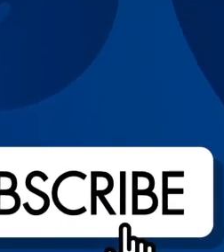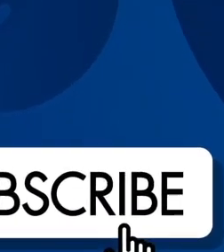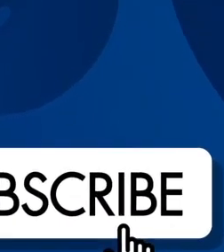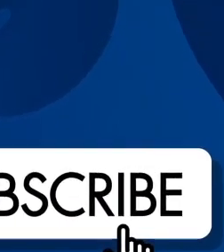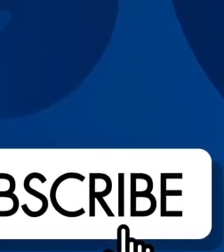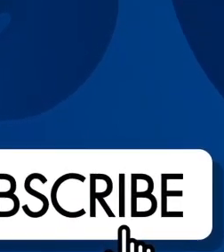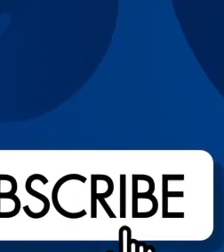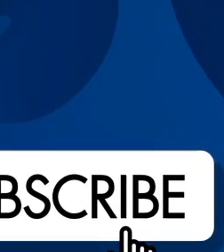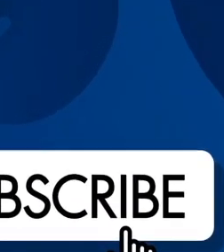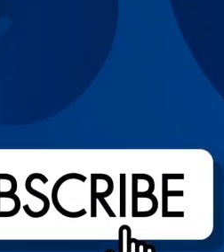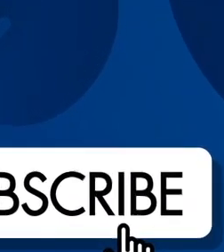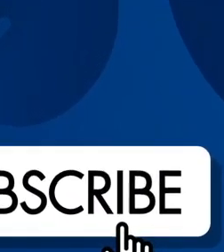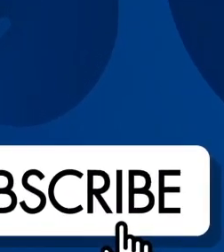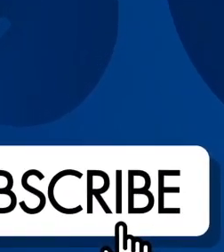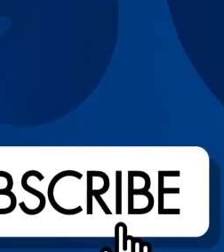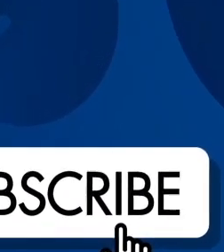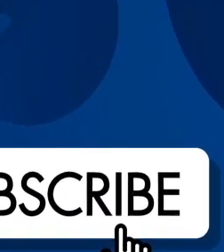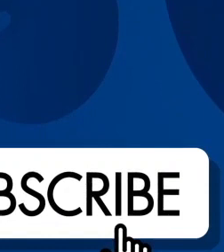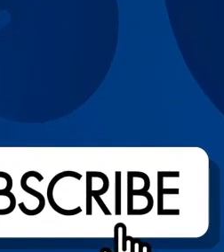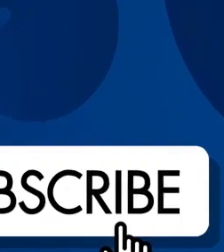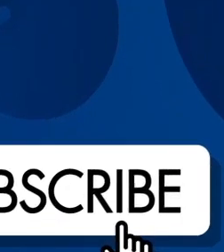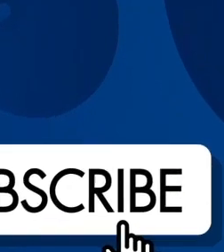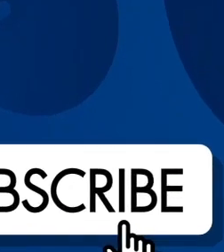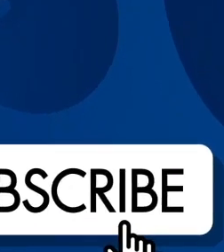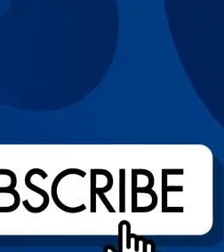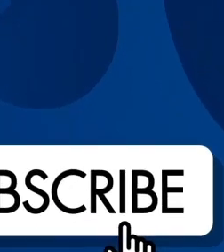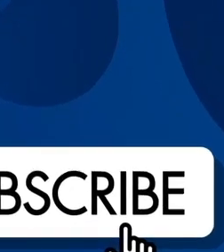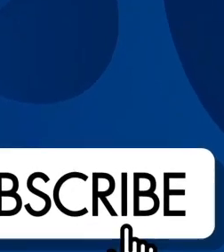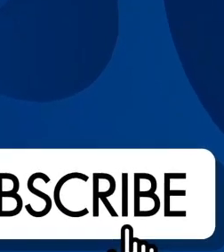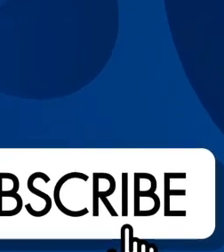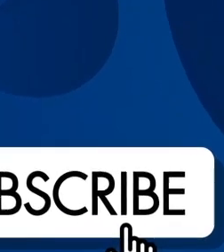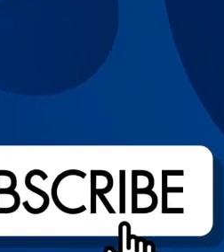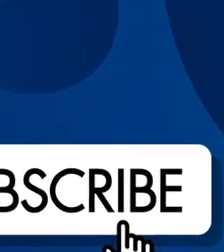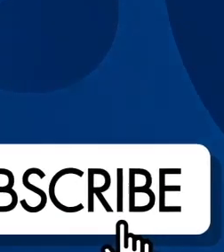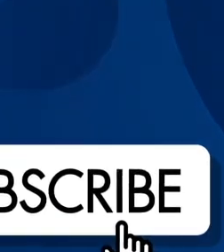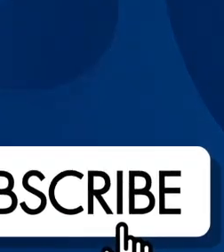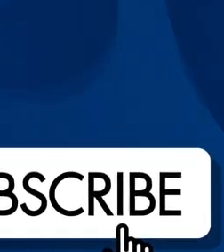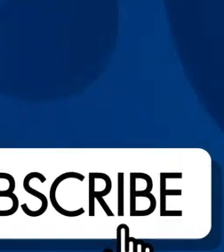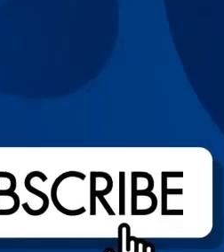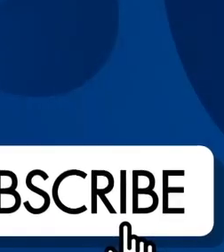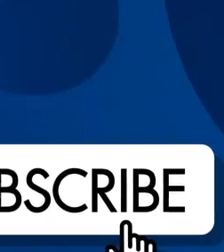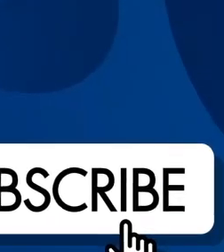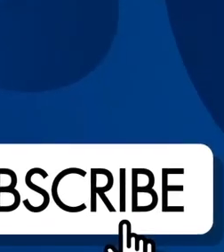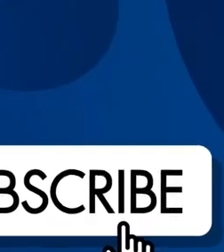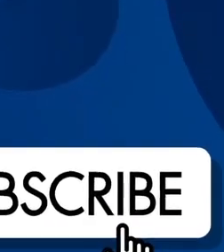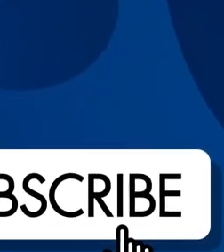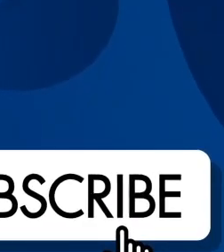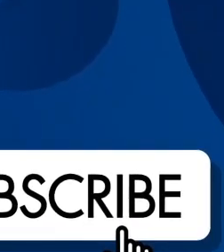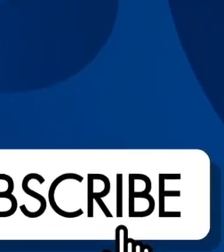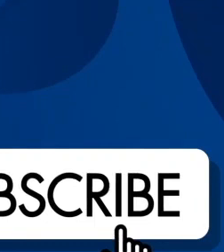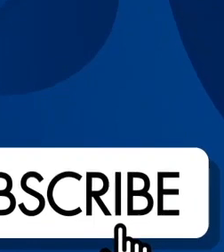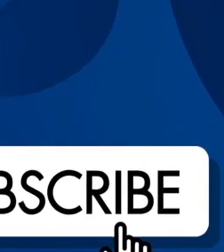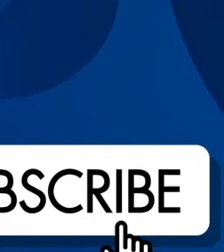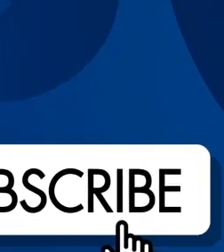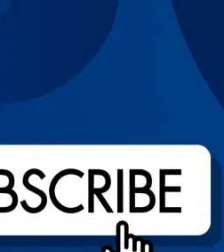อยากจะพูดทุกคนถ้ายังไม่รู้เขมาดูเขามาฟังแชร์แบบกันหมดเลยแชๆๆ